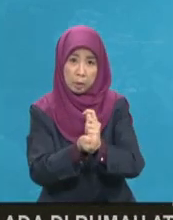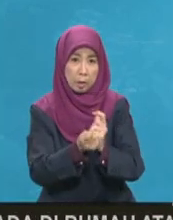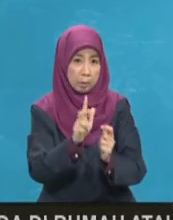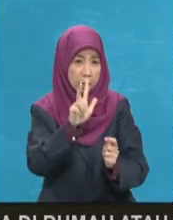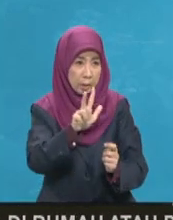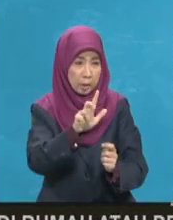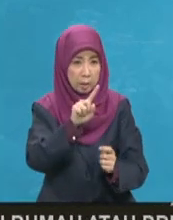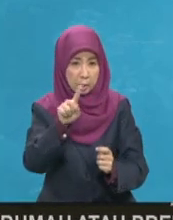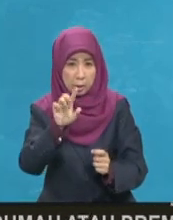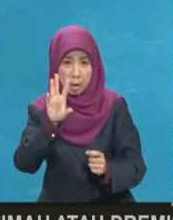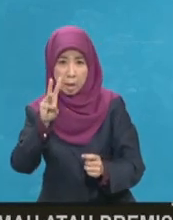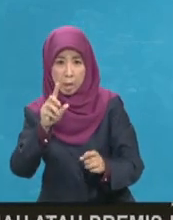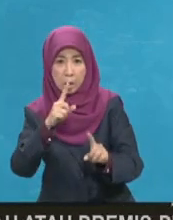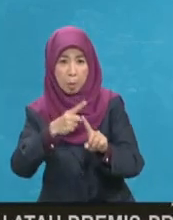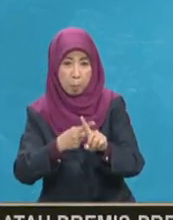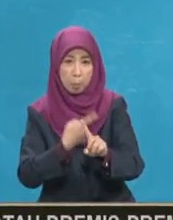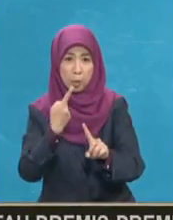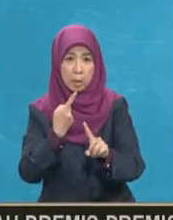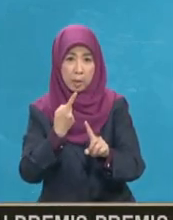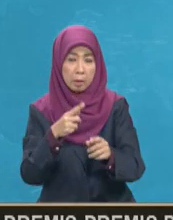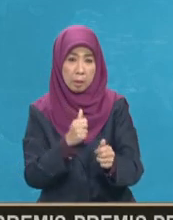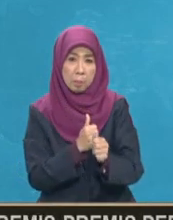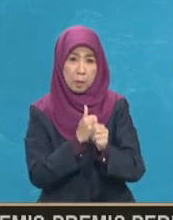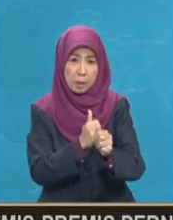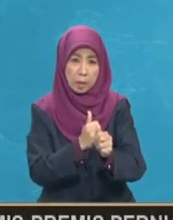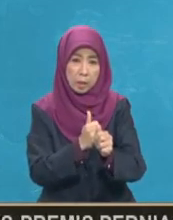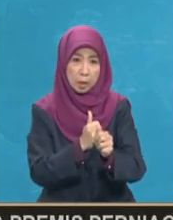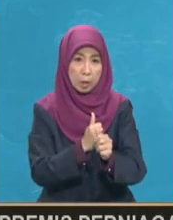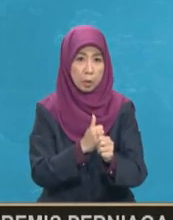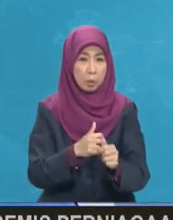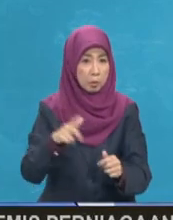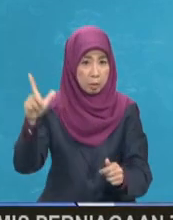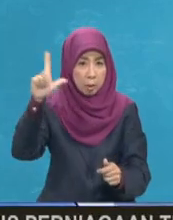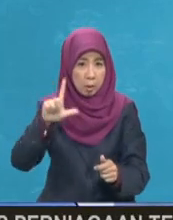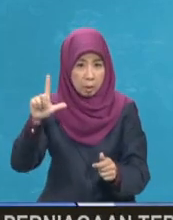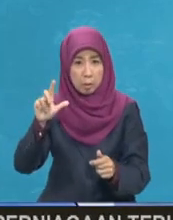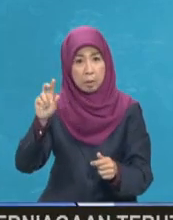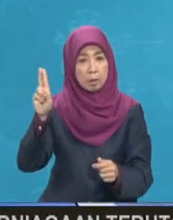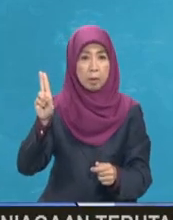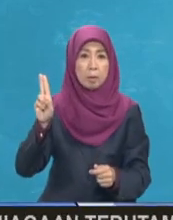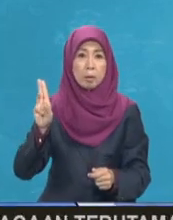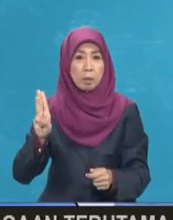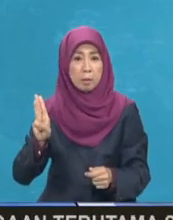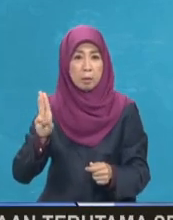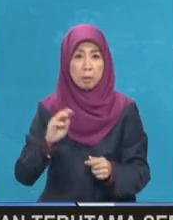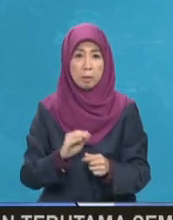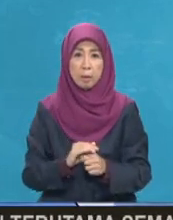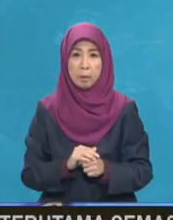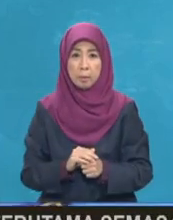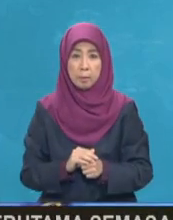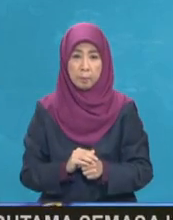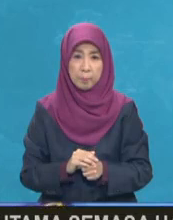tiga hingga enam bulan sekali mengikut keperluan dan kehendak pihak persekutuan pengakap negara Brunei Darussalam